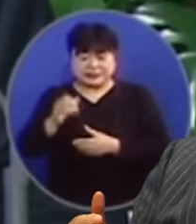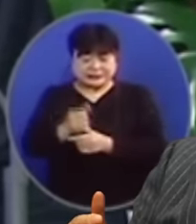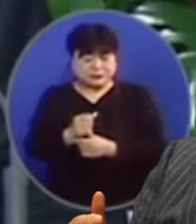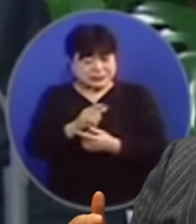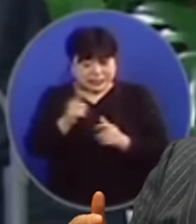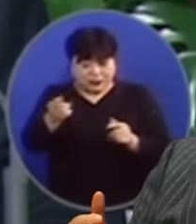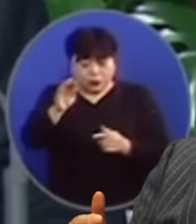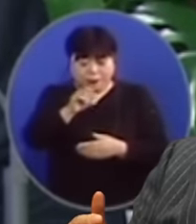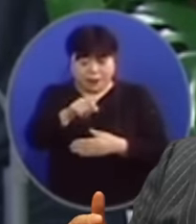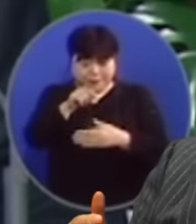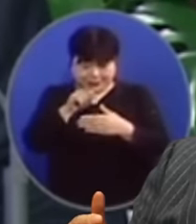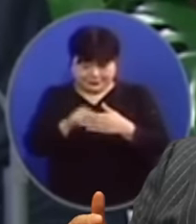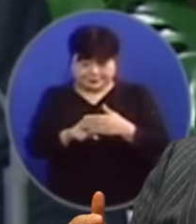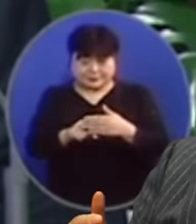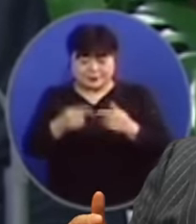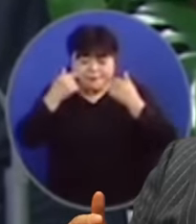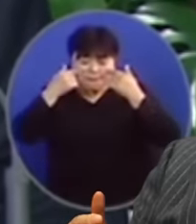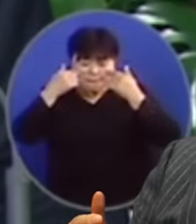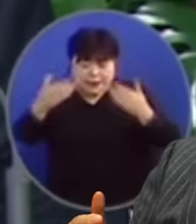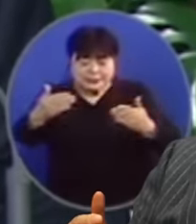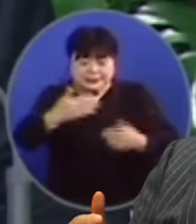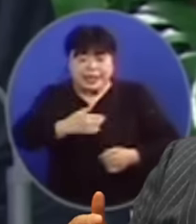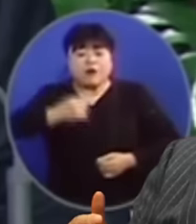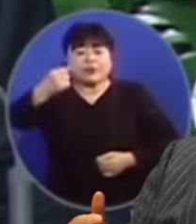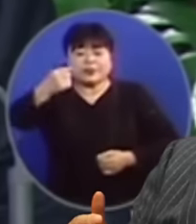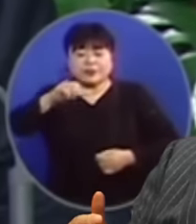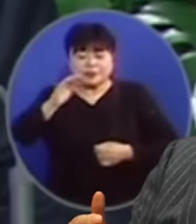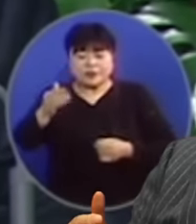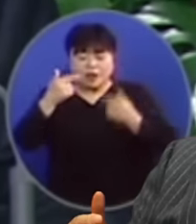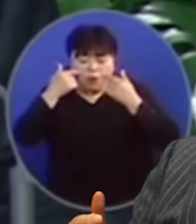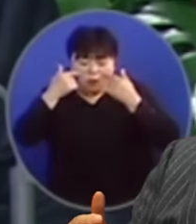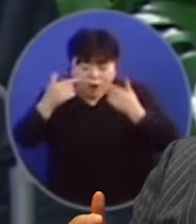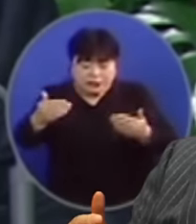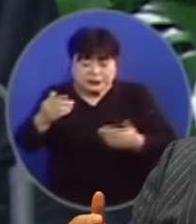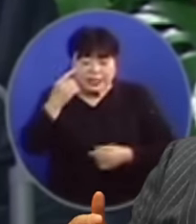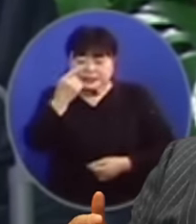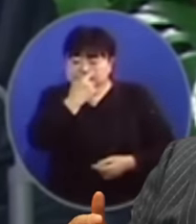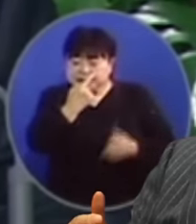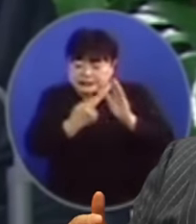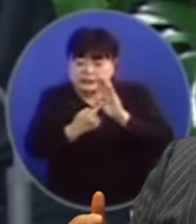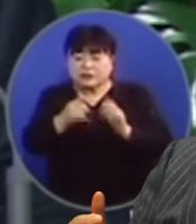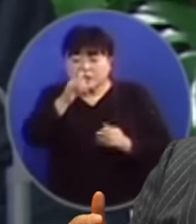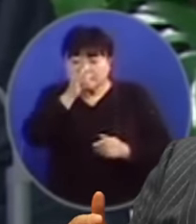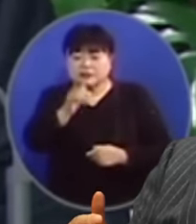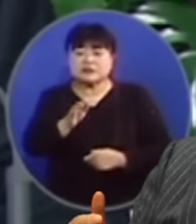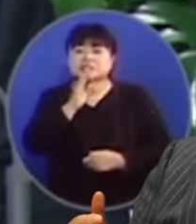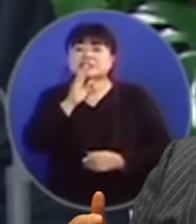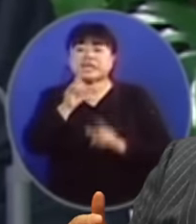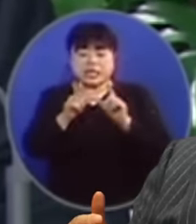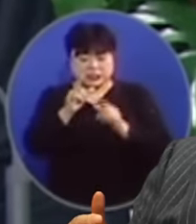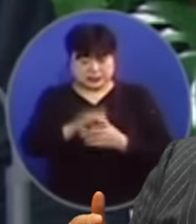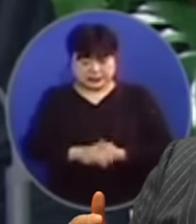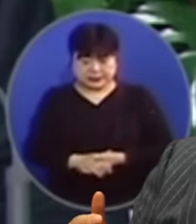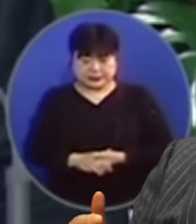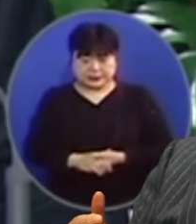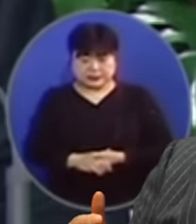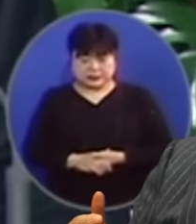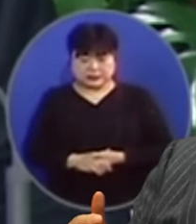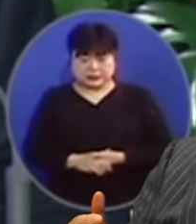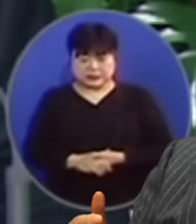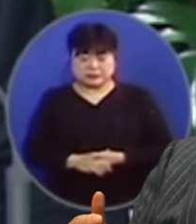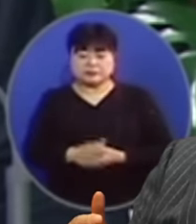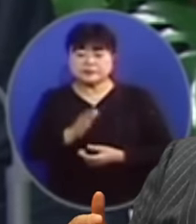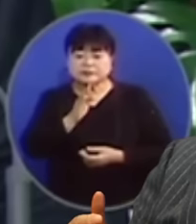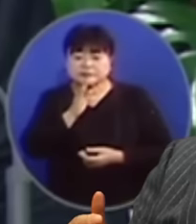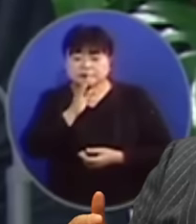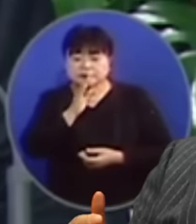잡아봐도 마음속에 내 것이 되었다는 확실한 증거를 갖는 것이 실상인 것입니다. 그러니 막연한 기도가